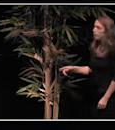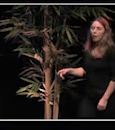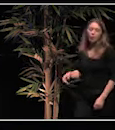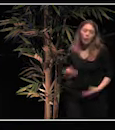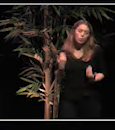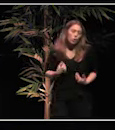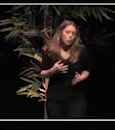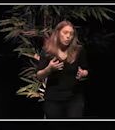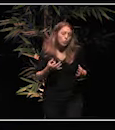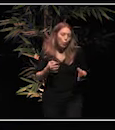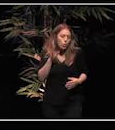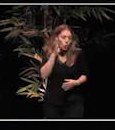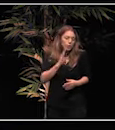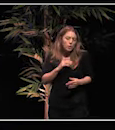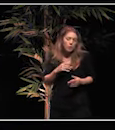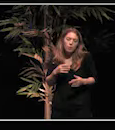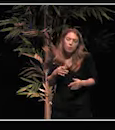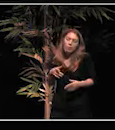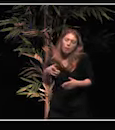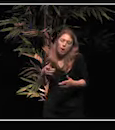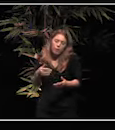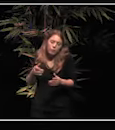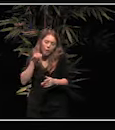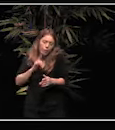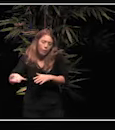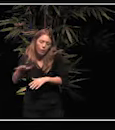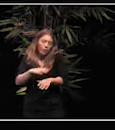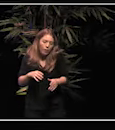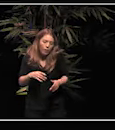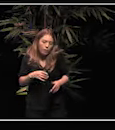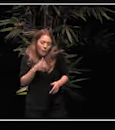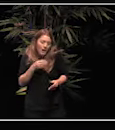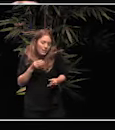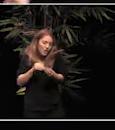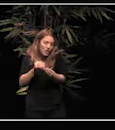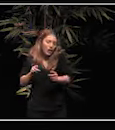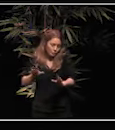Hein. Donc là, on va parler de choses un petit peu plus